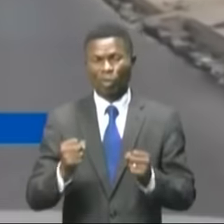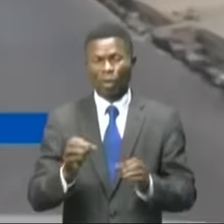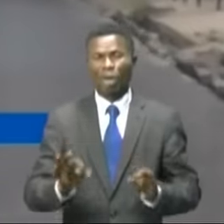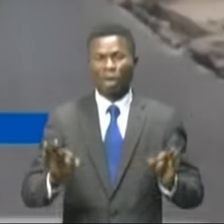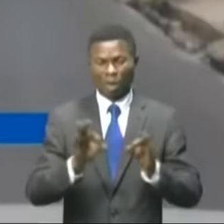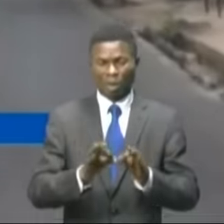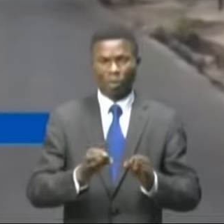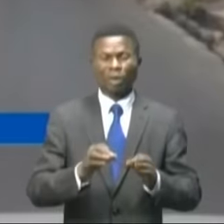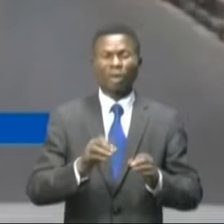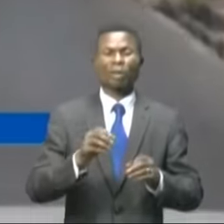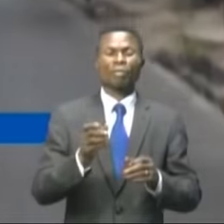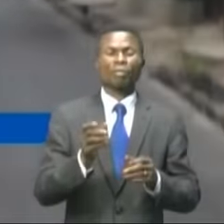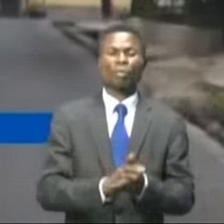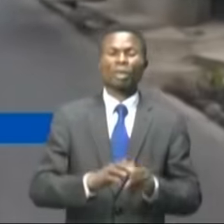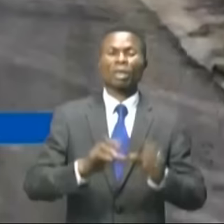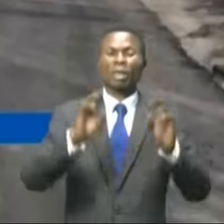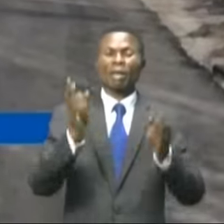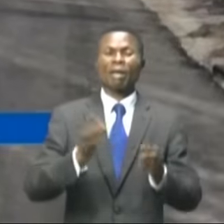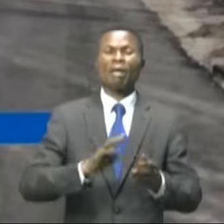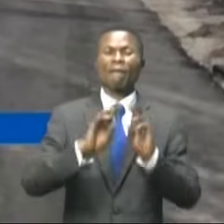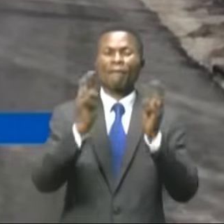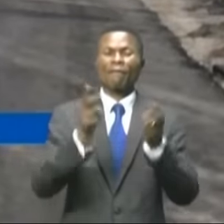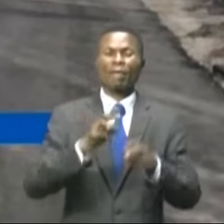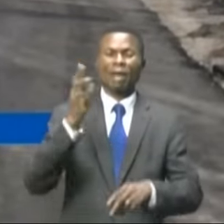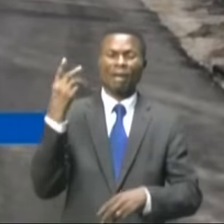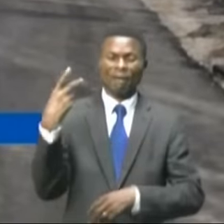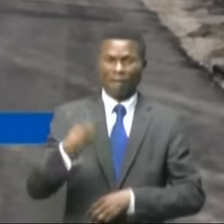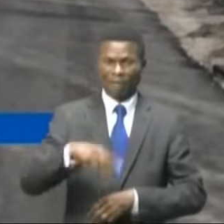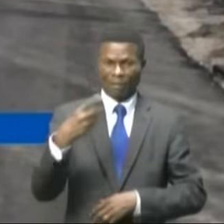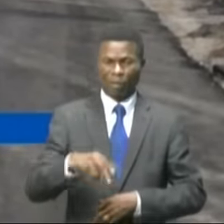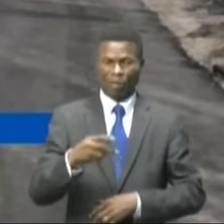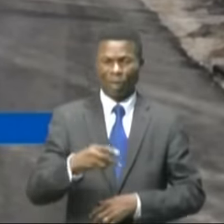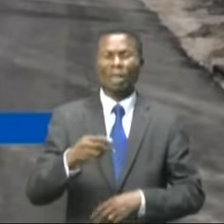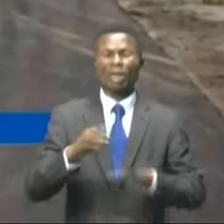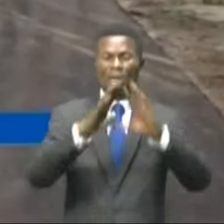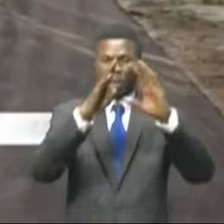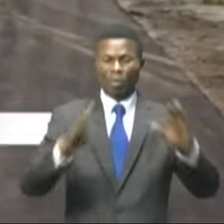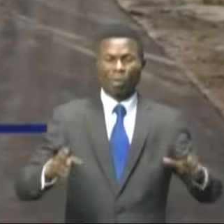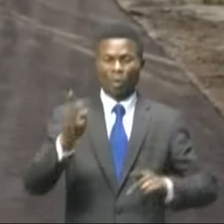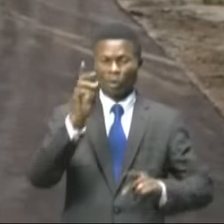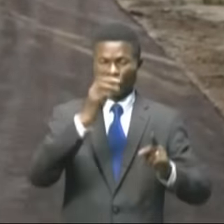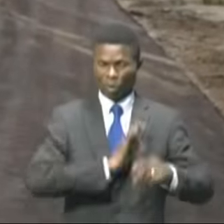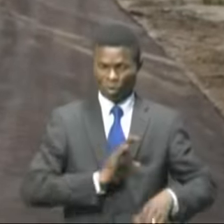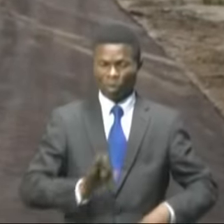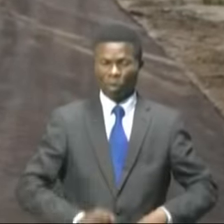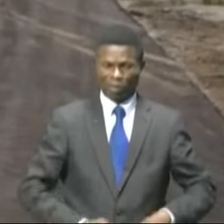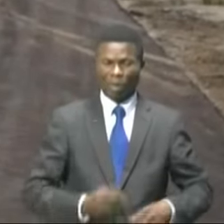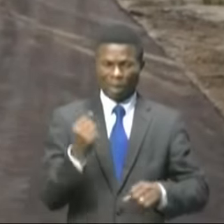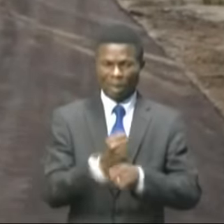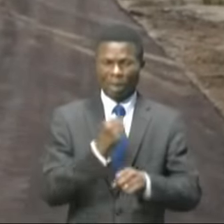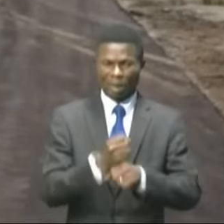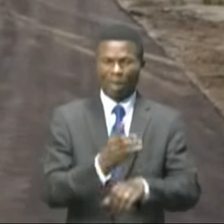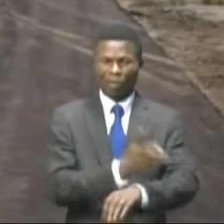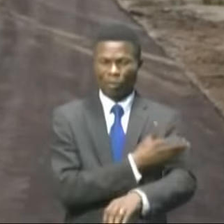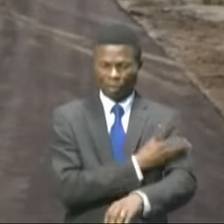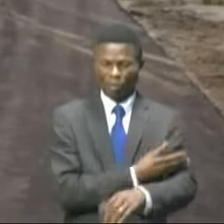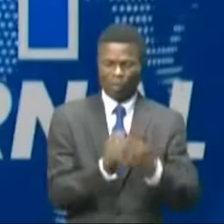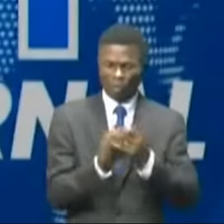Verte, Saint-Luc, des ambassades et Palais de Marbre, les travaux sont quasiment au stade de